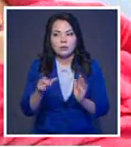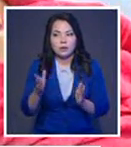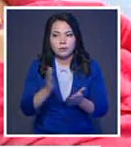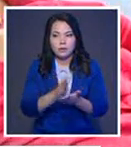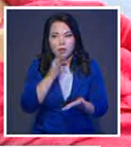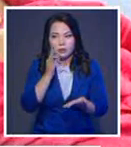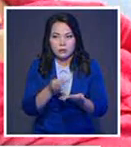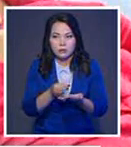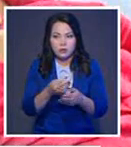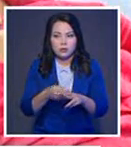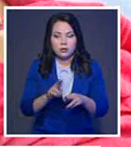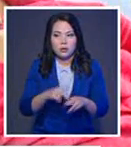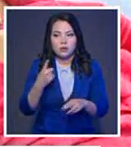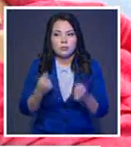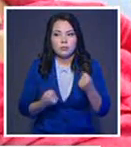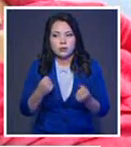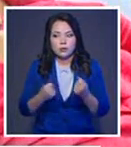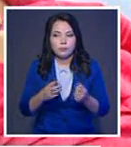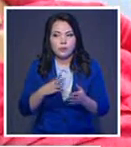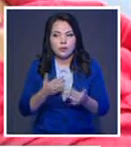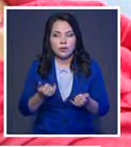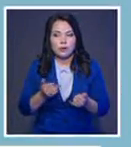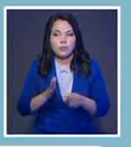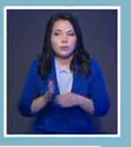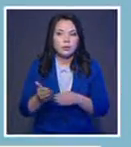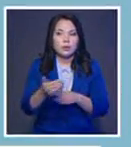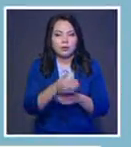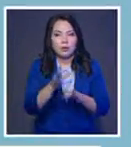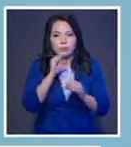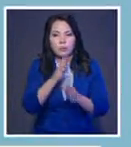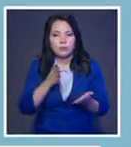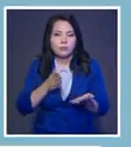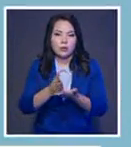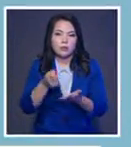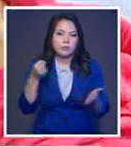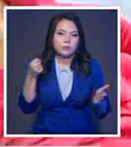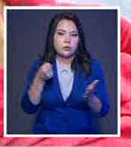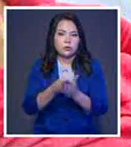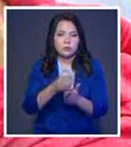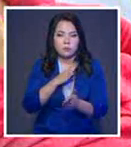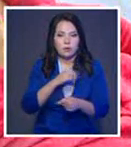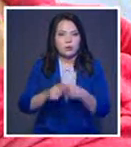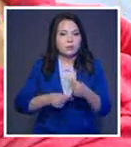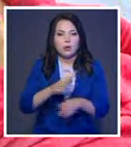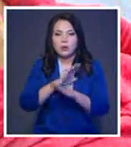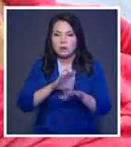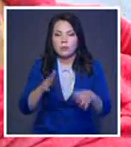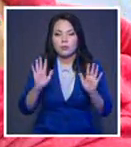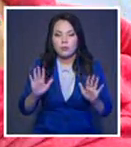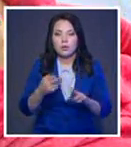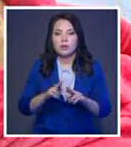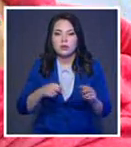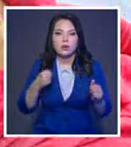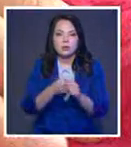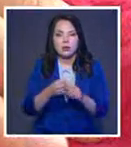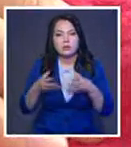6 адамы бар ау деймін. Бір машина бұрылыстан бұрылмайды екен, соқты бізге. Төңкерілген жоқ, тек соғып қапталға